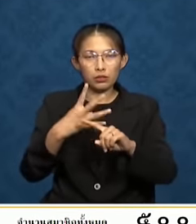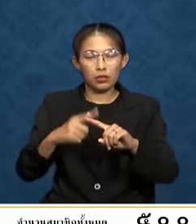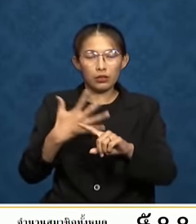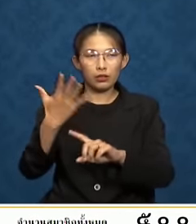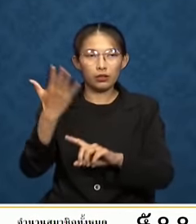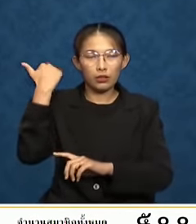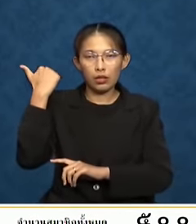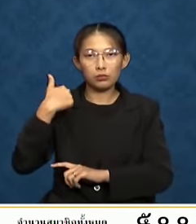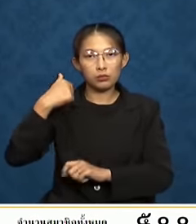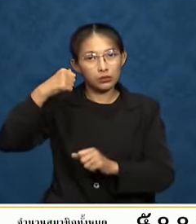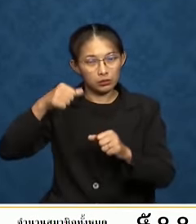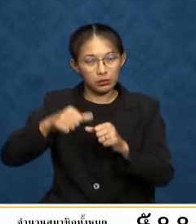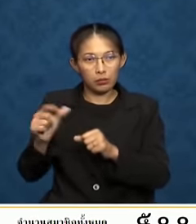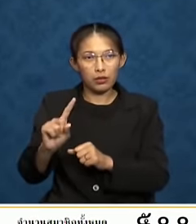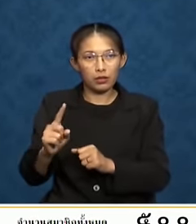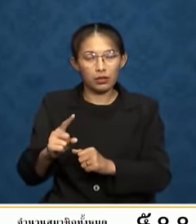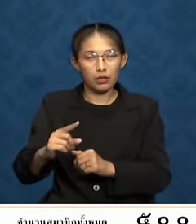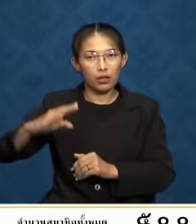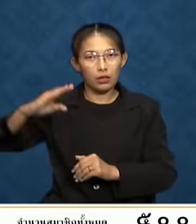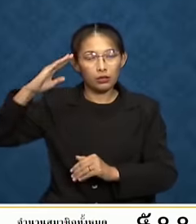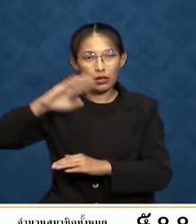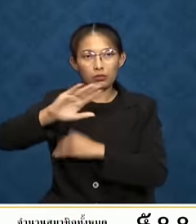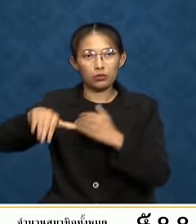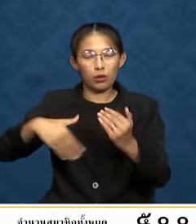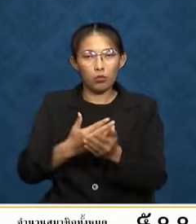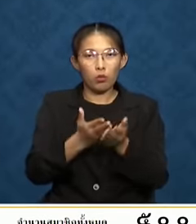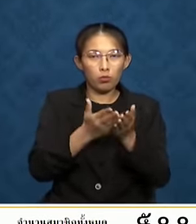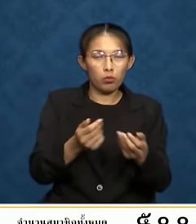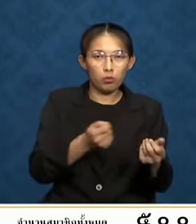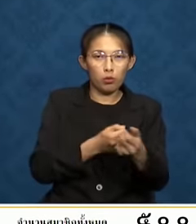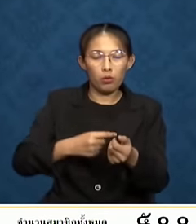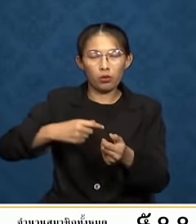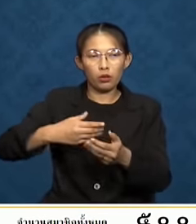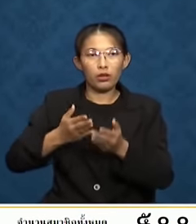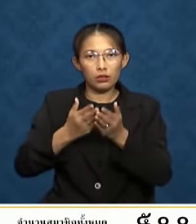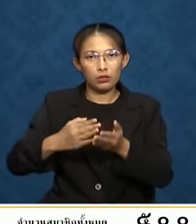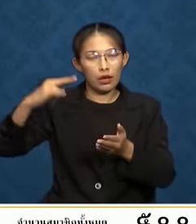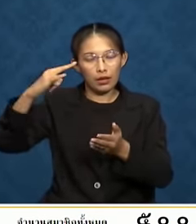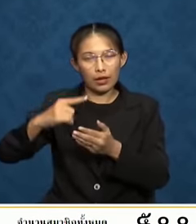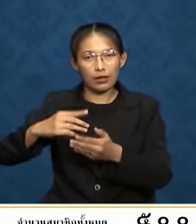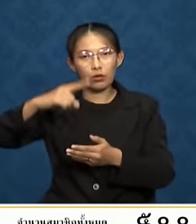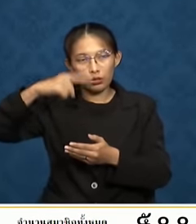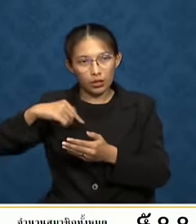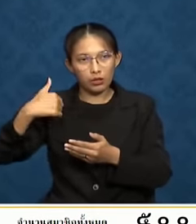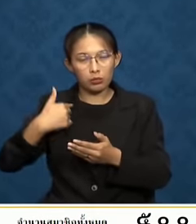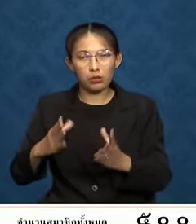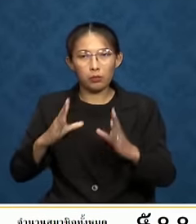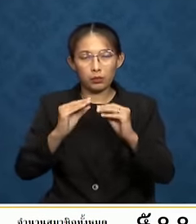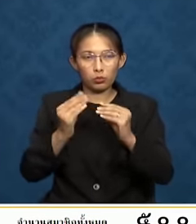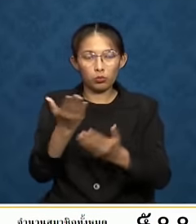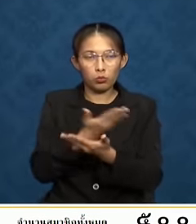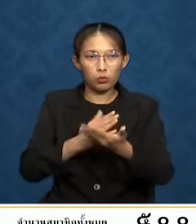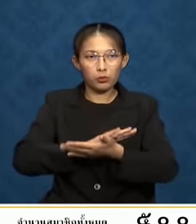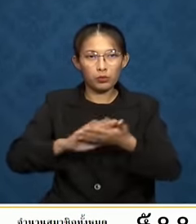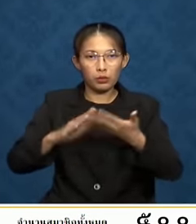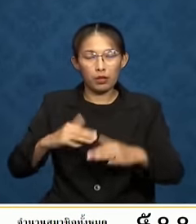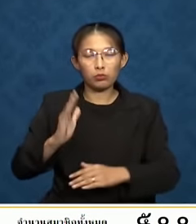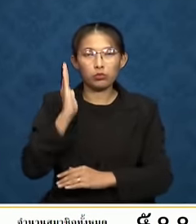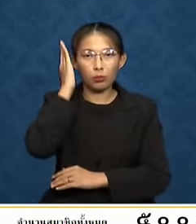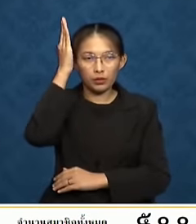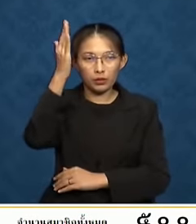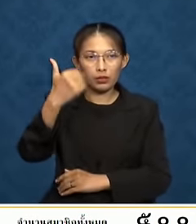จำได้ 4เหล่าทัพก็บกเรืออากาศแล้วก็ทัพไทยเขาก็มาประชุมกันประชุมกันแล้วก็ประกาศจุดยืนว่าต่อไป